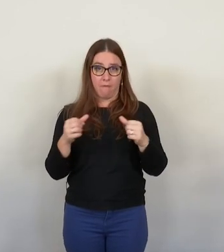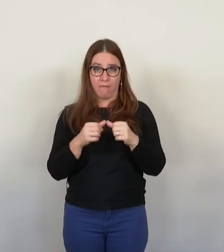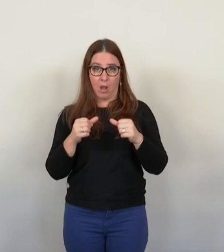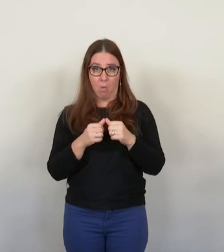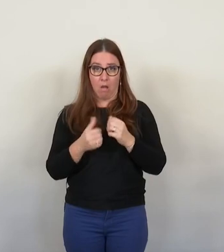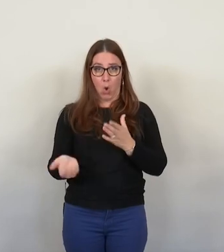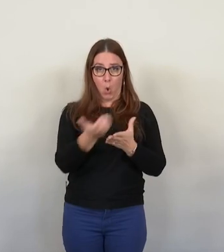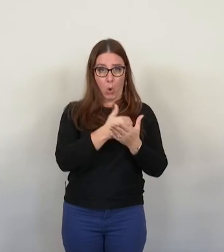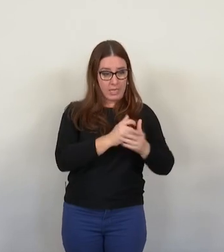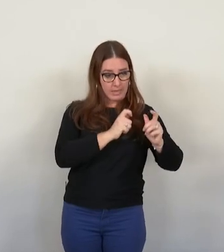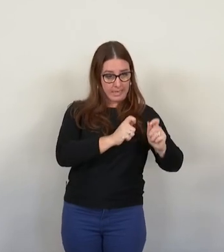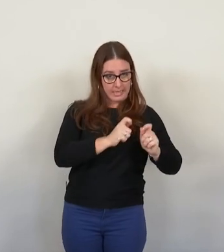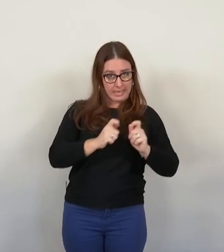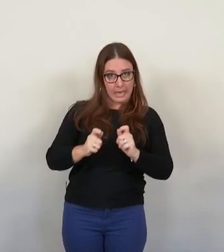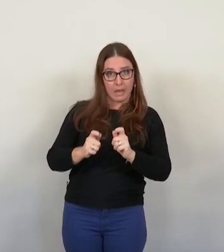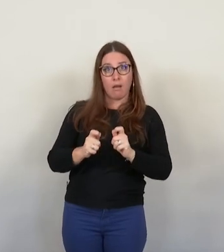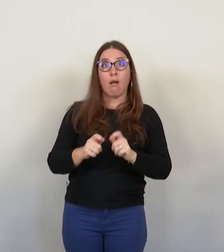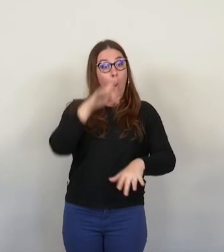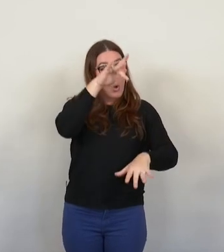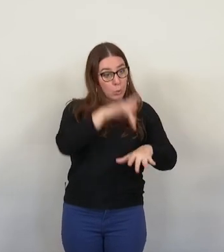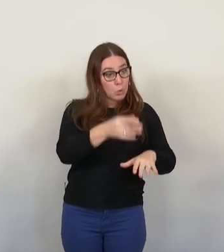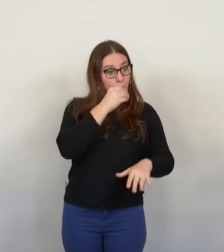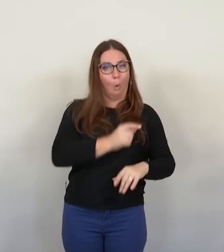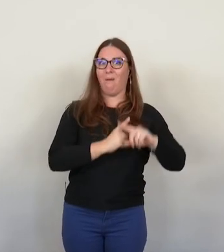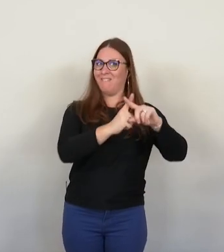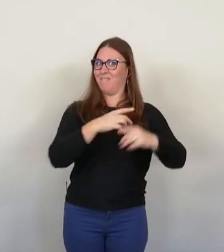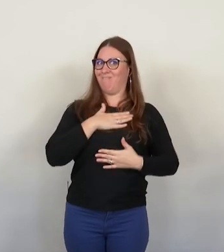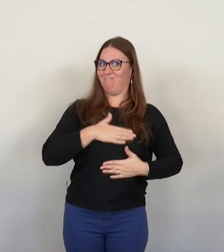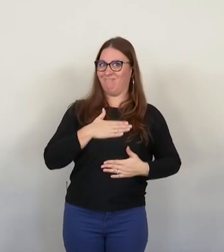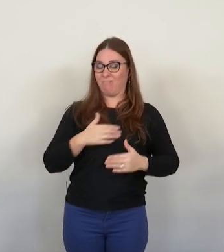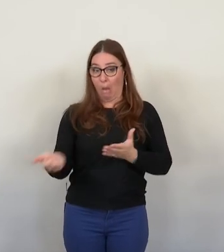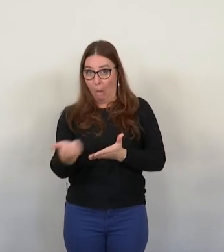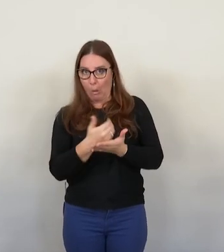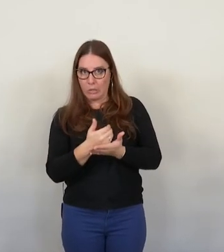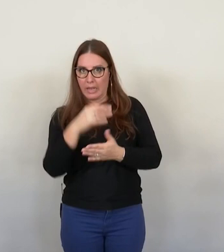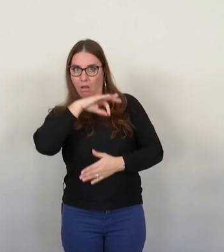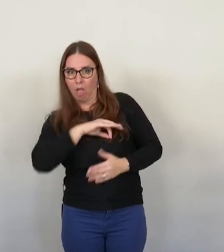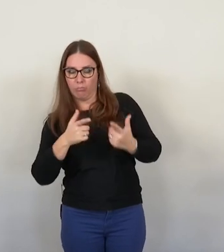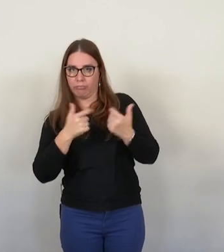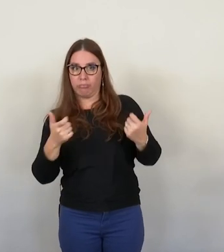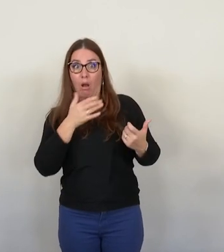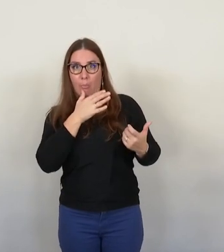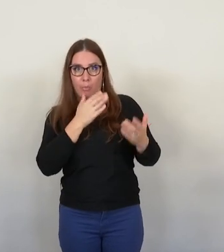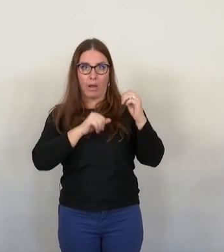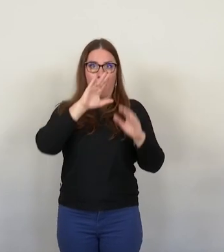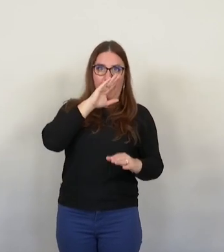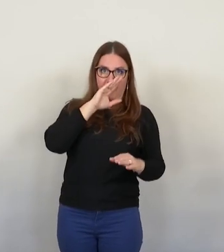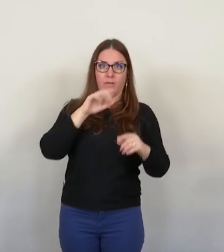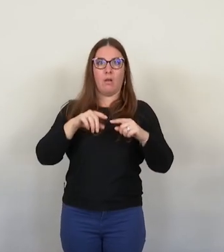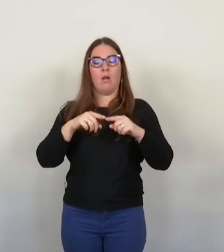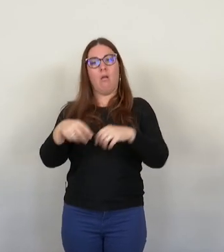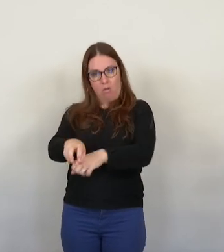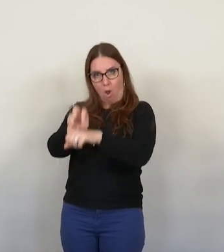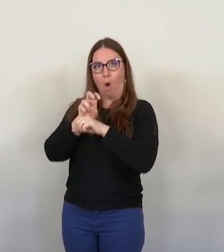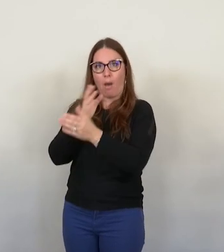recettes quand les recettes se réalisent tout va bien quand les recettes ne se réalisent pas on fait des empreunts avenant mais je le